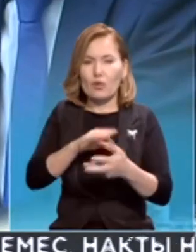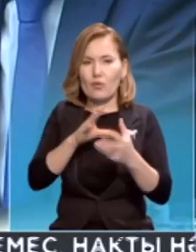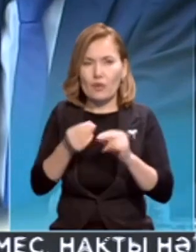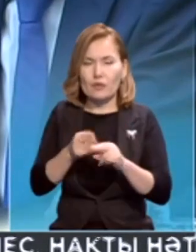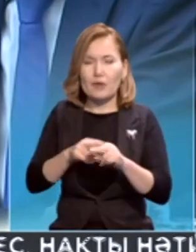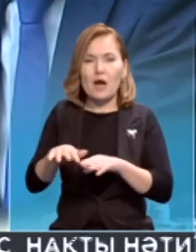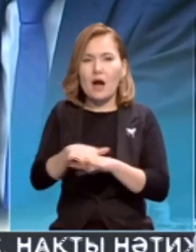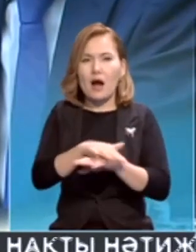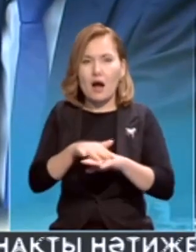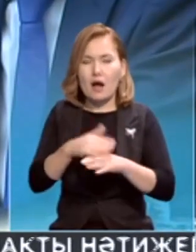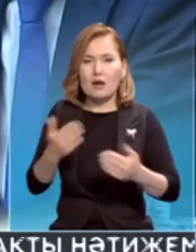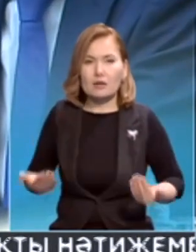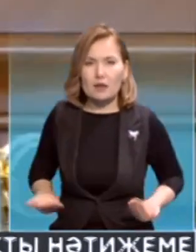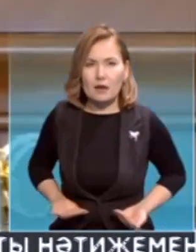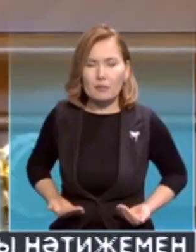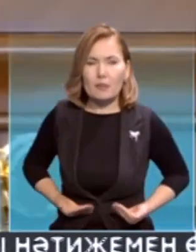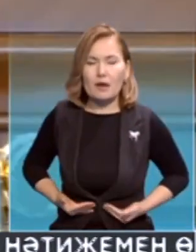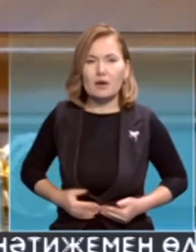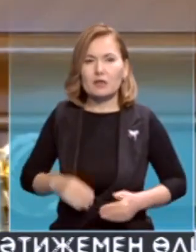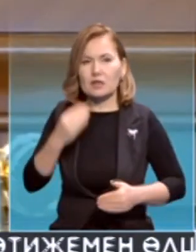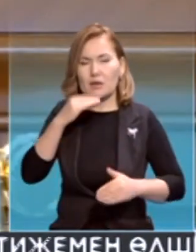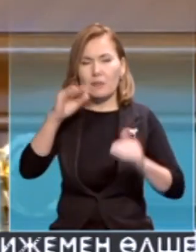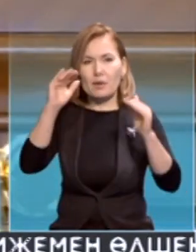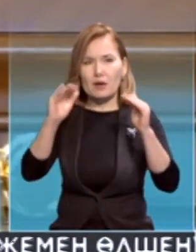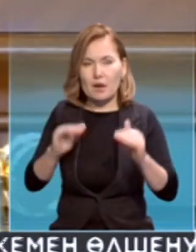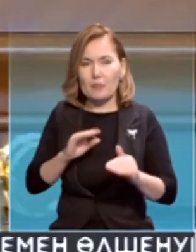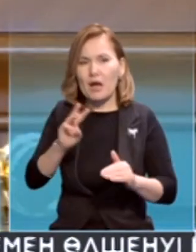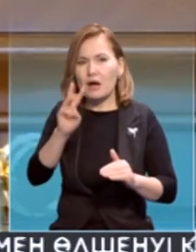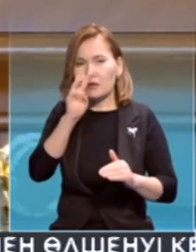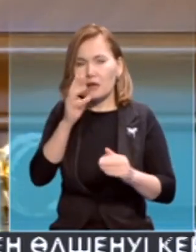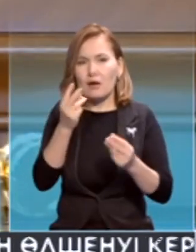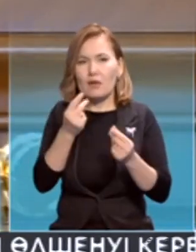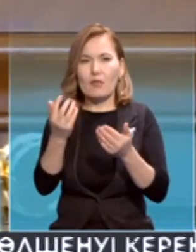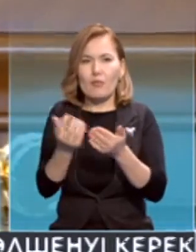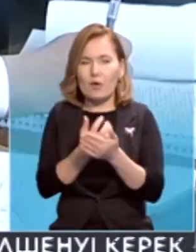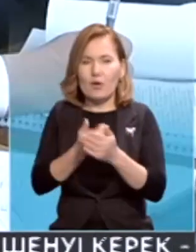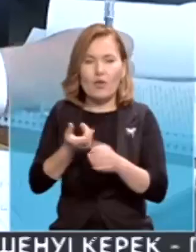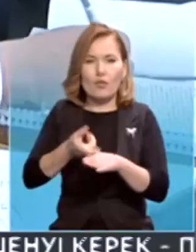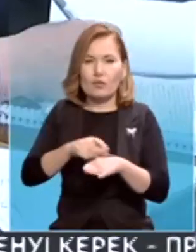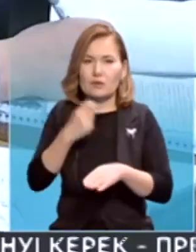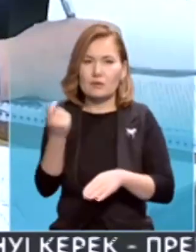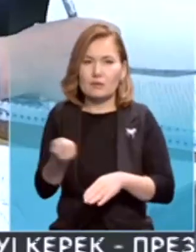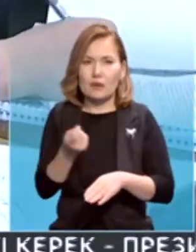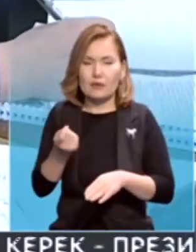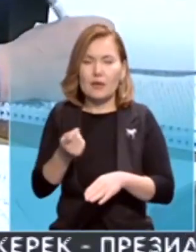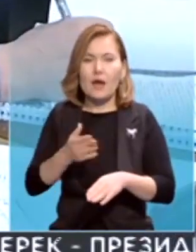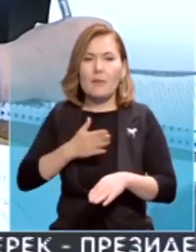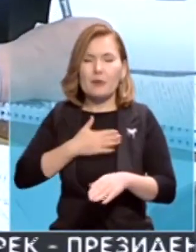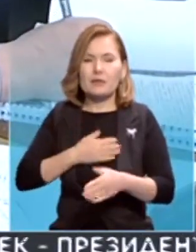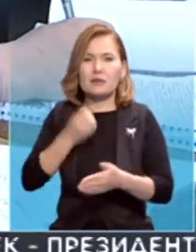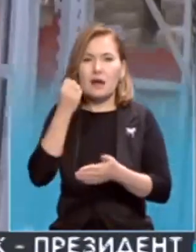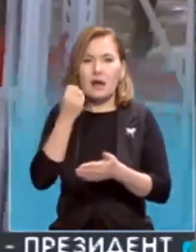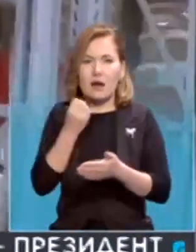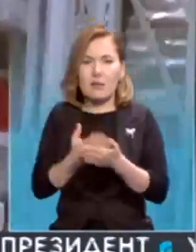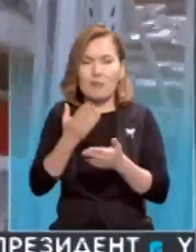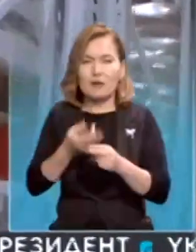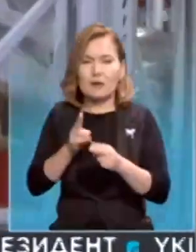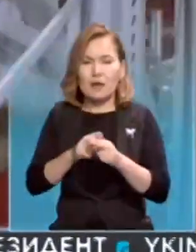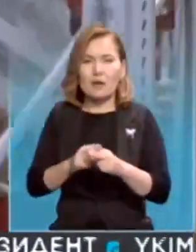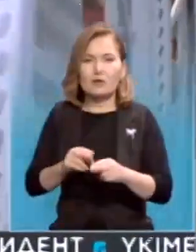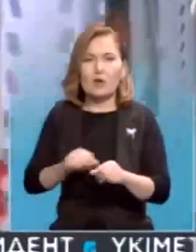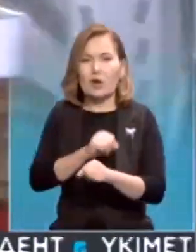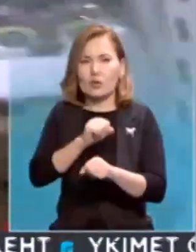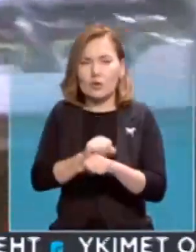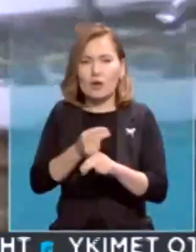ақшалай табысының өсу қарқыны соңғы 5 жылдағы ең төмен деңгейде тұр. Бізде қымбатшылыққа жол бермеу үшін тұрақтандыру